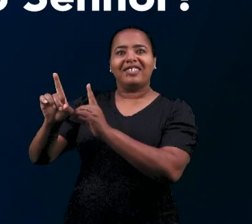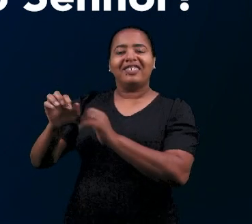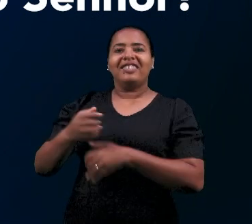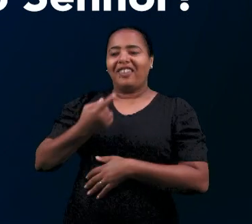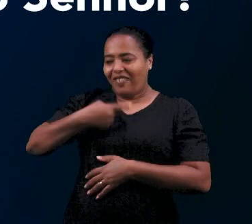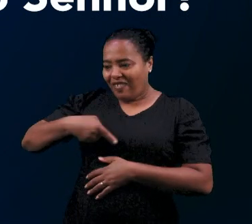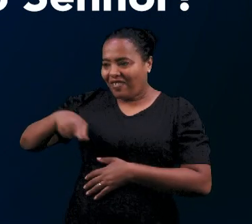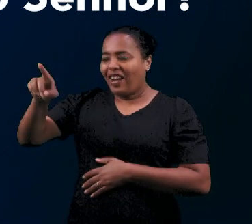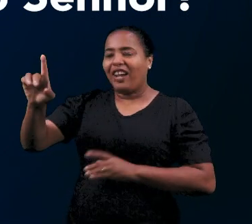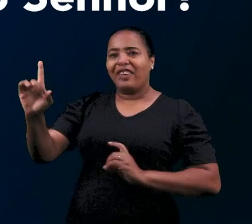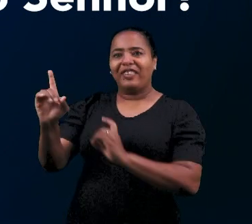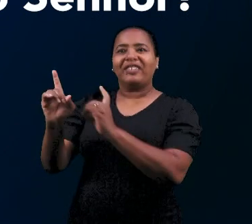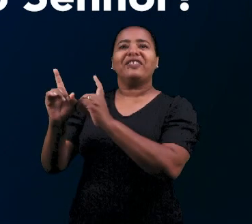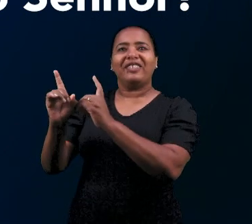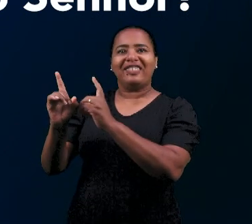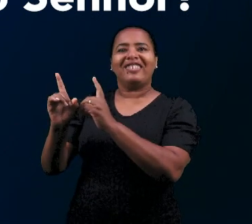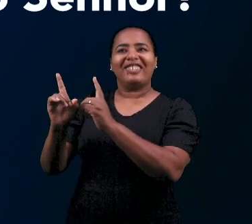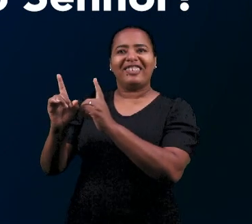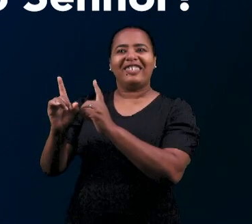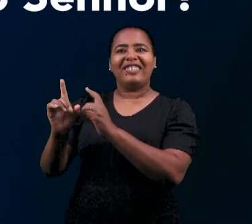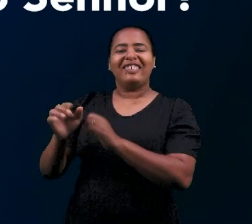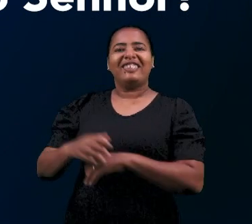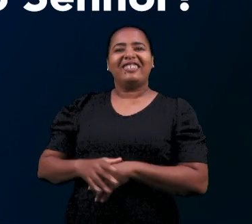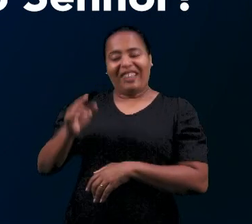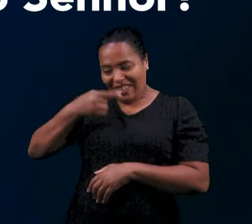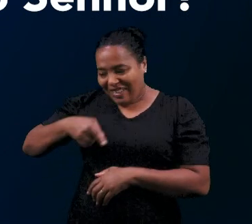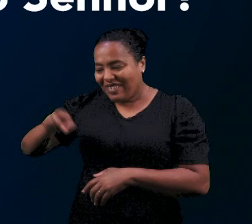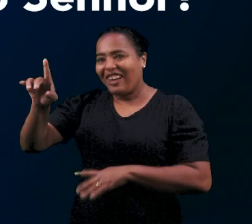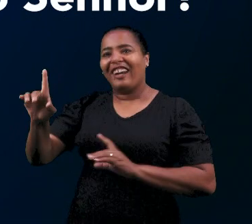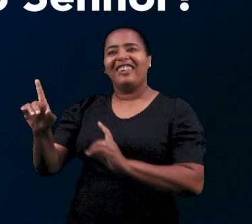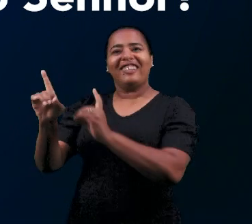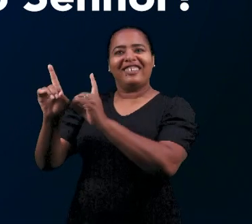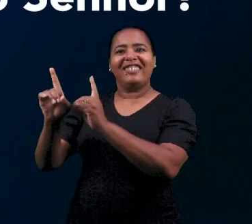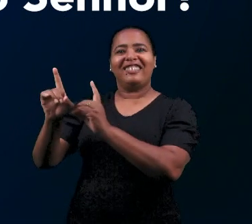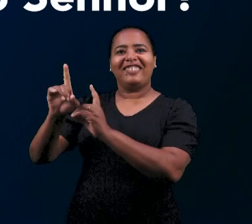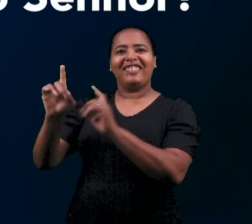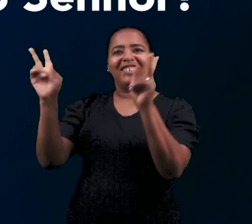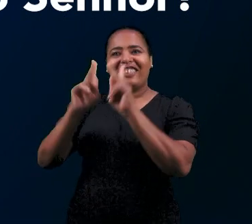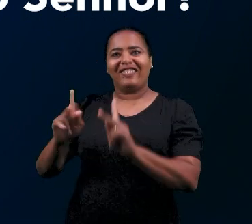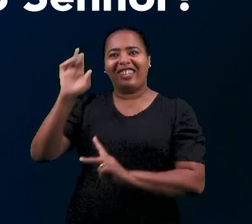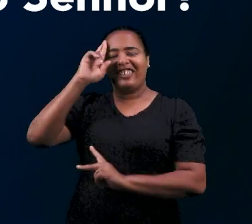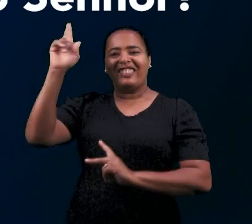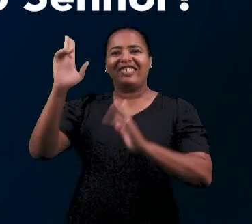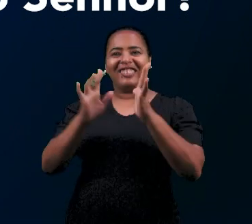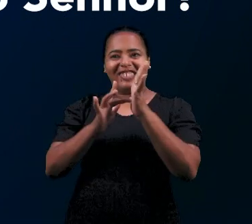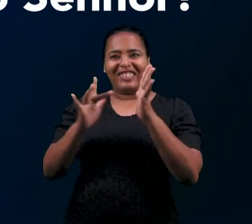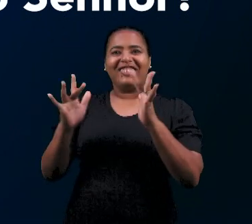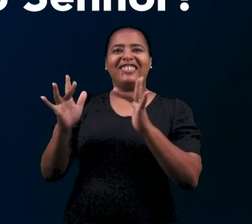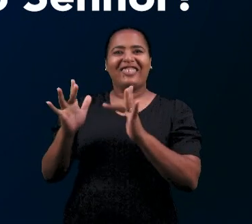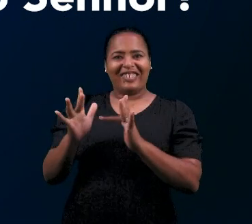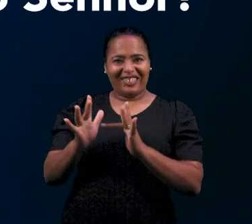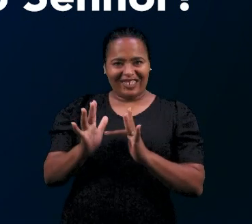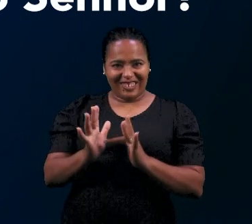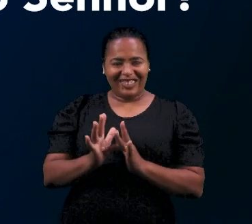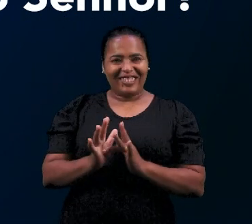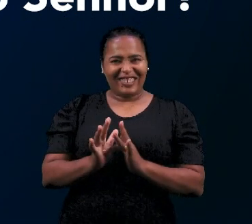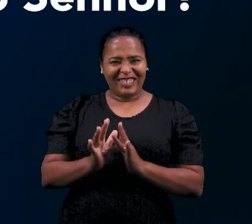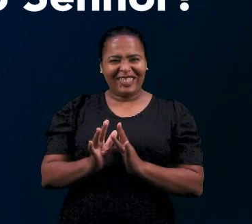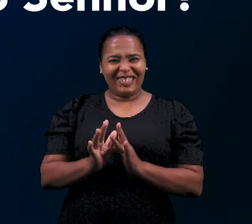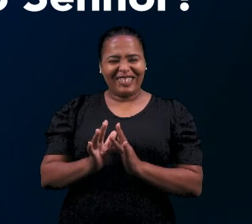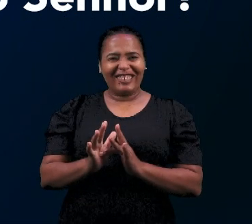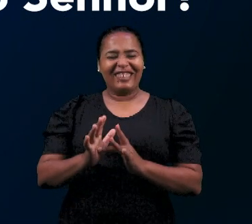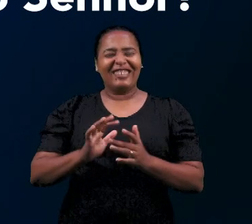Aller à sa rencontre. Aller à sa rencontre. La paix du Seigneur. La paix du